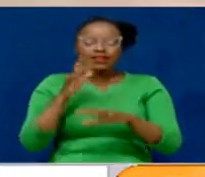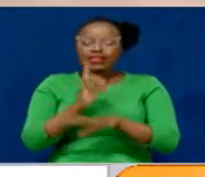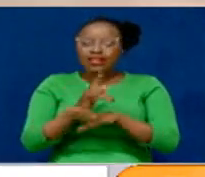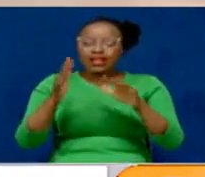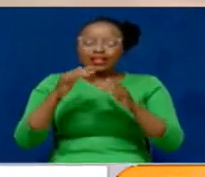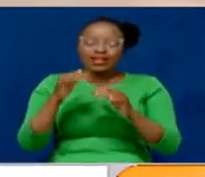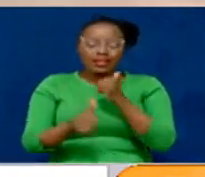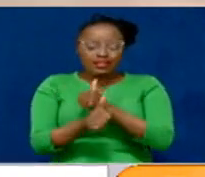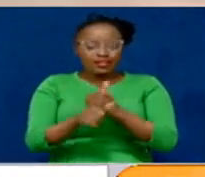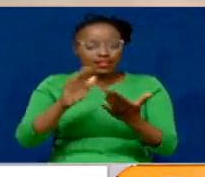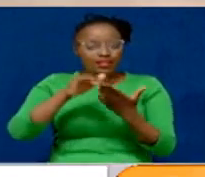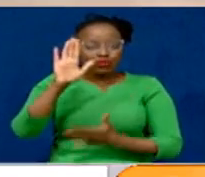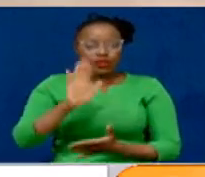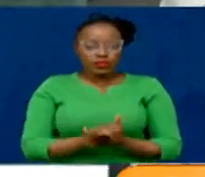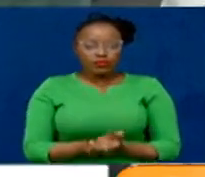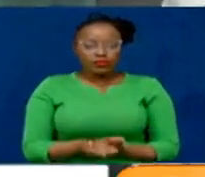Ben Kirui ana maelezo zaidi.